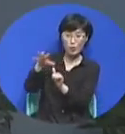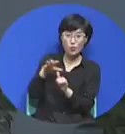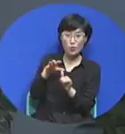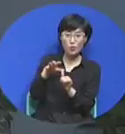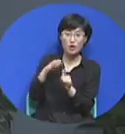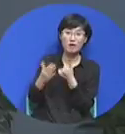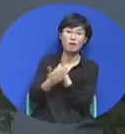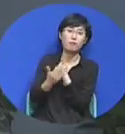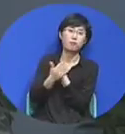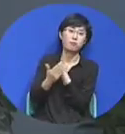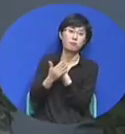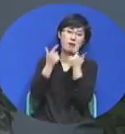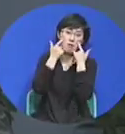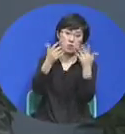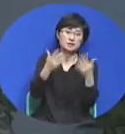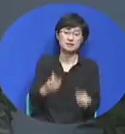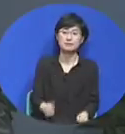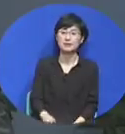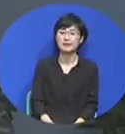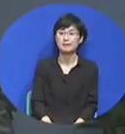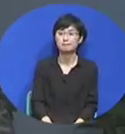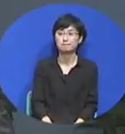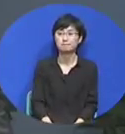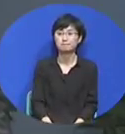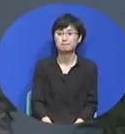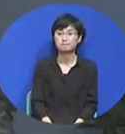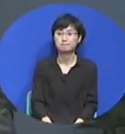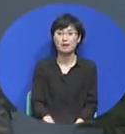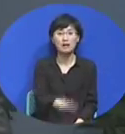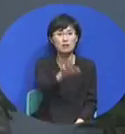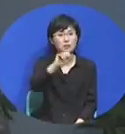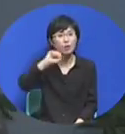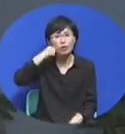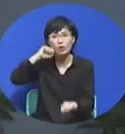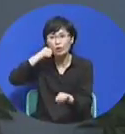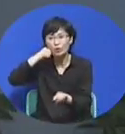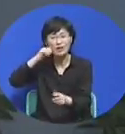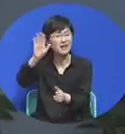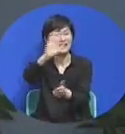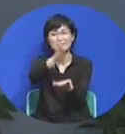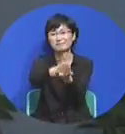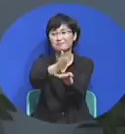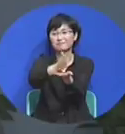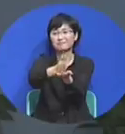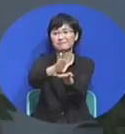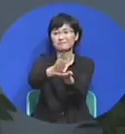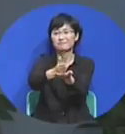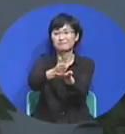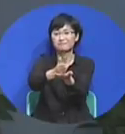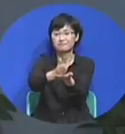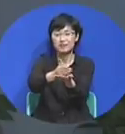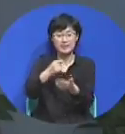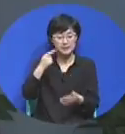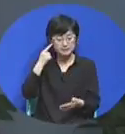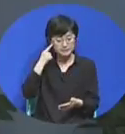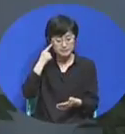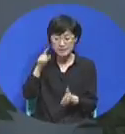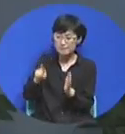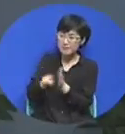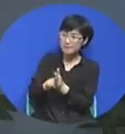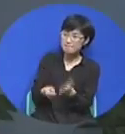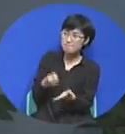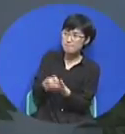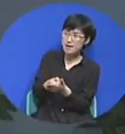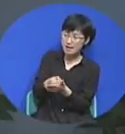of you as well and run God's errand for you. 뭐 어렵다고 하는데 저는 그렇게 생각하지 않거든요. 저는 쉬운 결단을 내렸어요. And